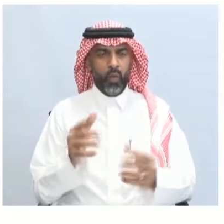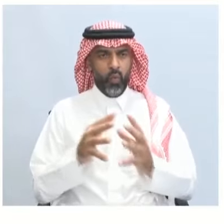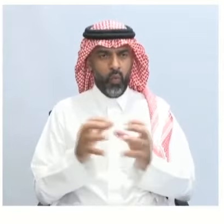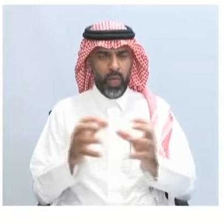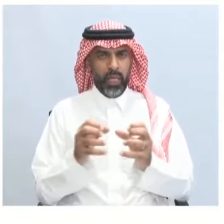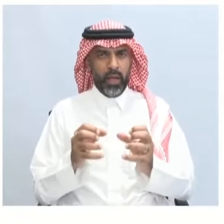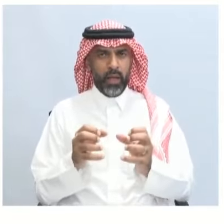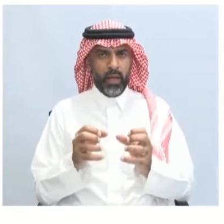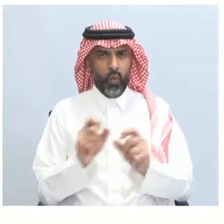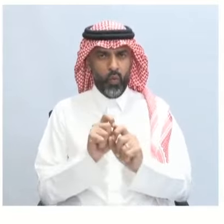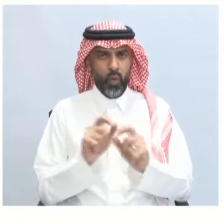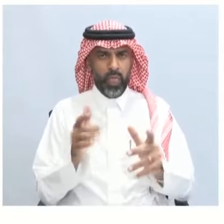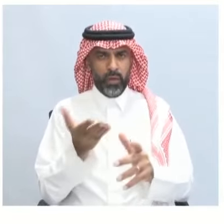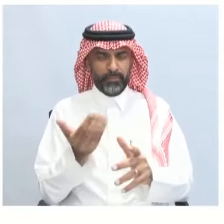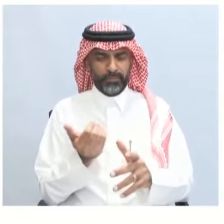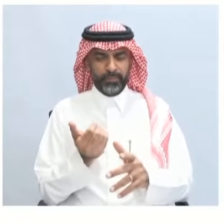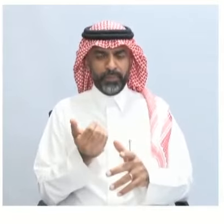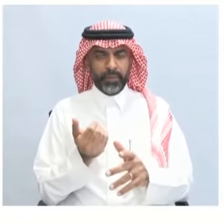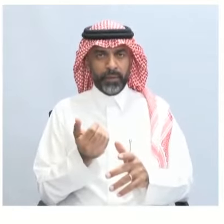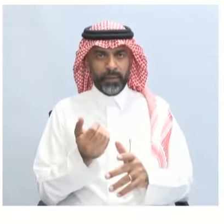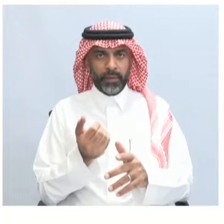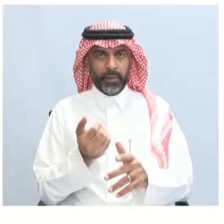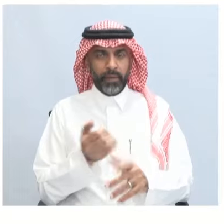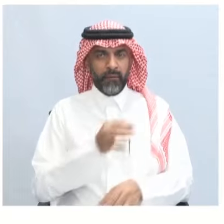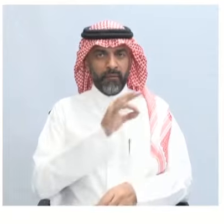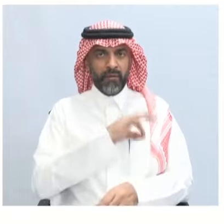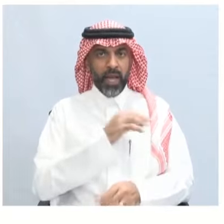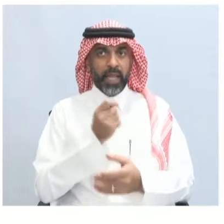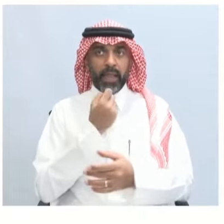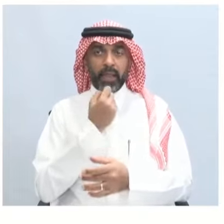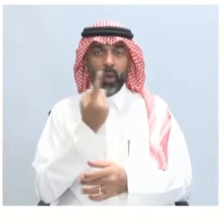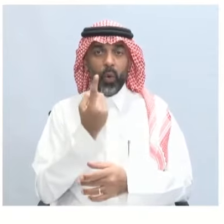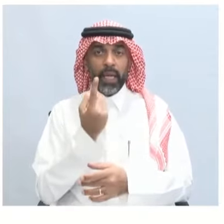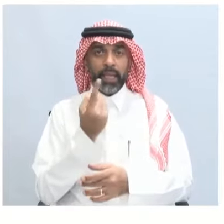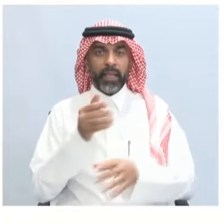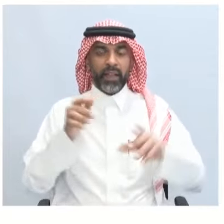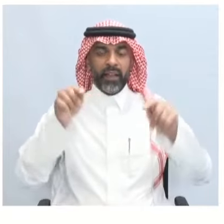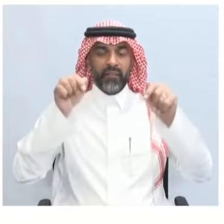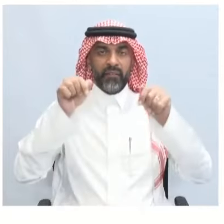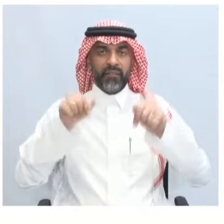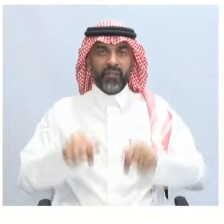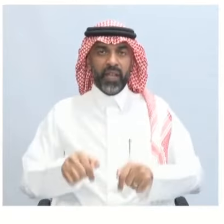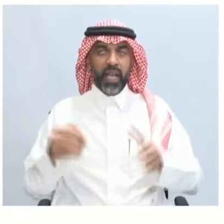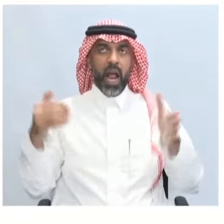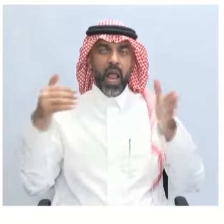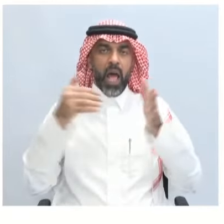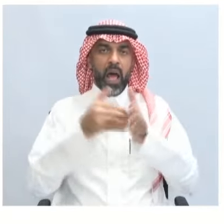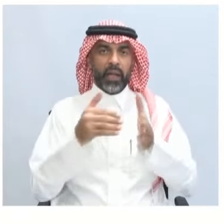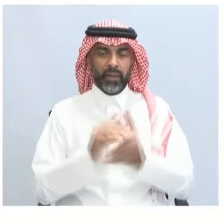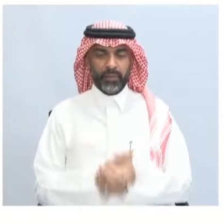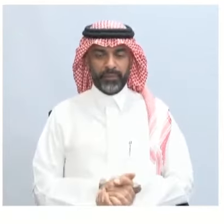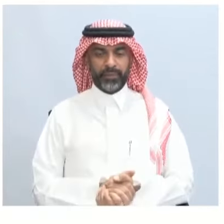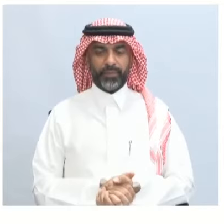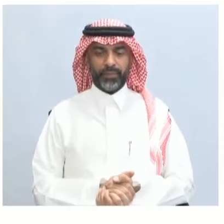اخذنا نتائج التوحيد في الدنيا الان في هذا الدرس نريد ان ان نرى هل هناك نتائج